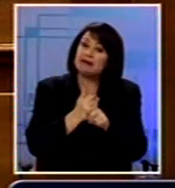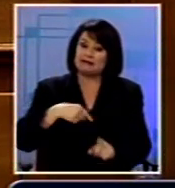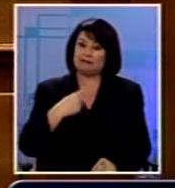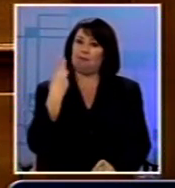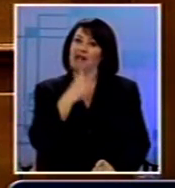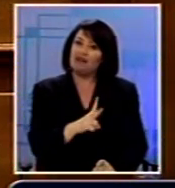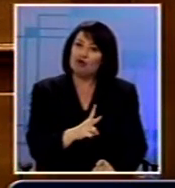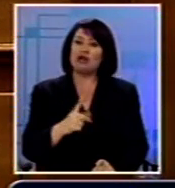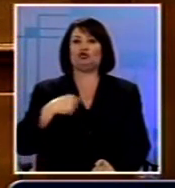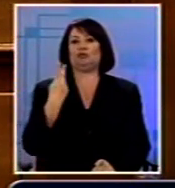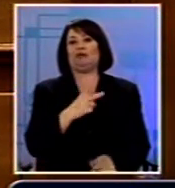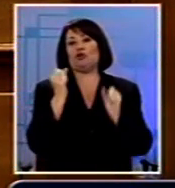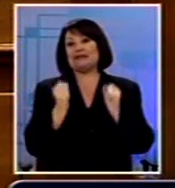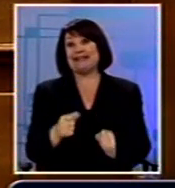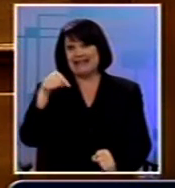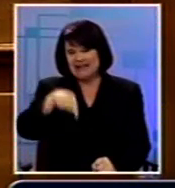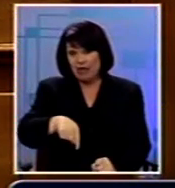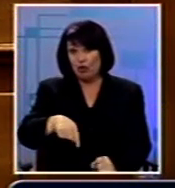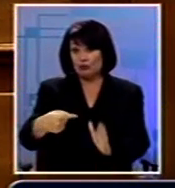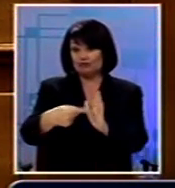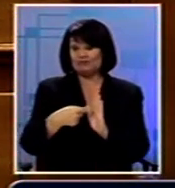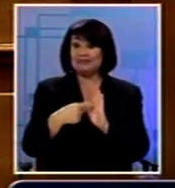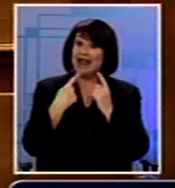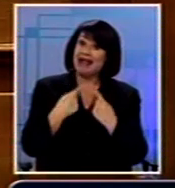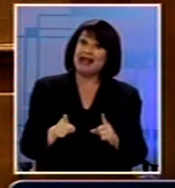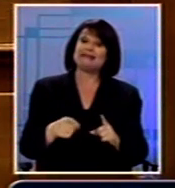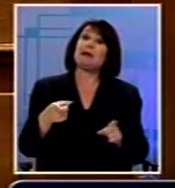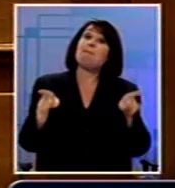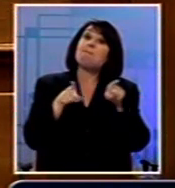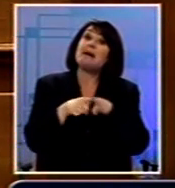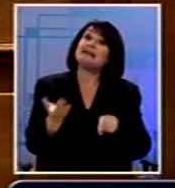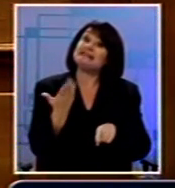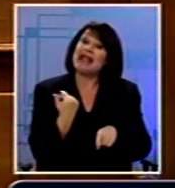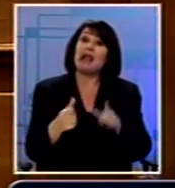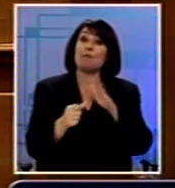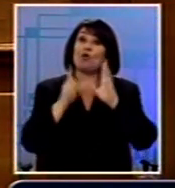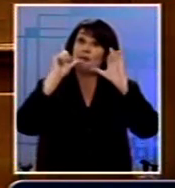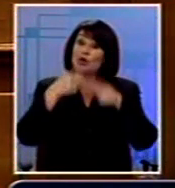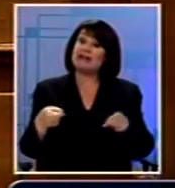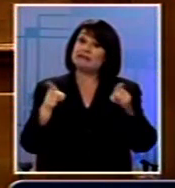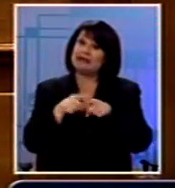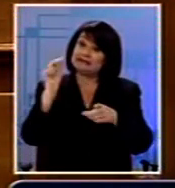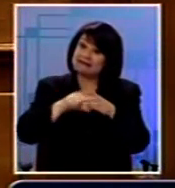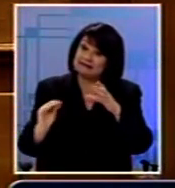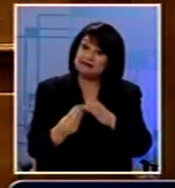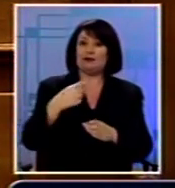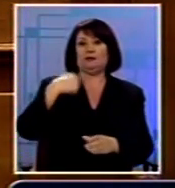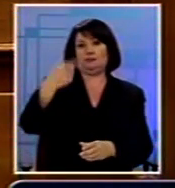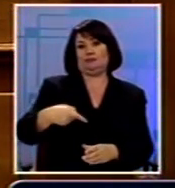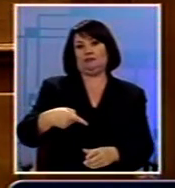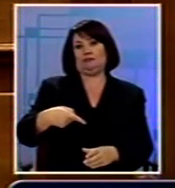συμπεριφορά και στάση εδώ μέσα. Ελάτε να βγάλουμε μαζί τον Πρόεδρο της Δημοκρατίας στις αρχές του επόμενου